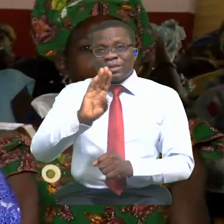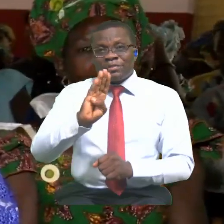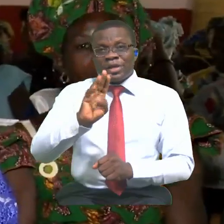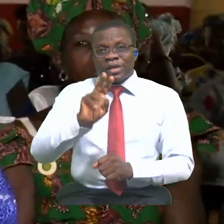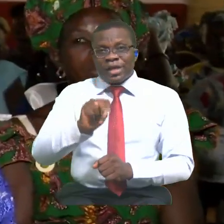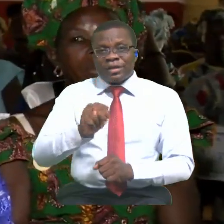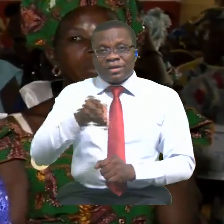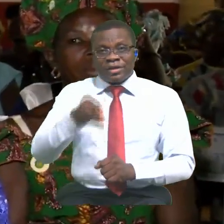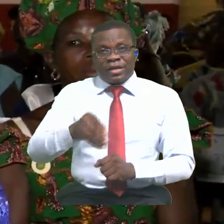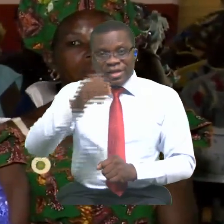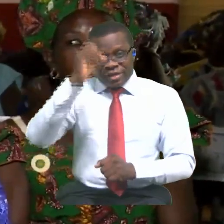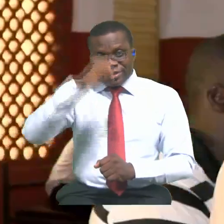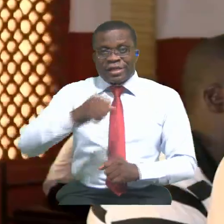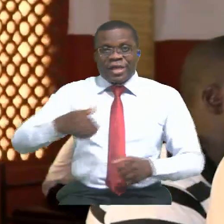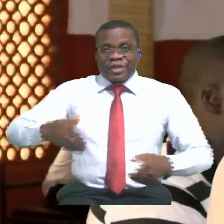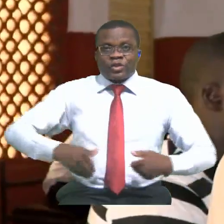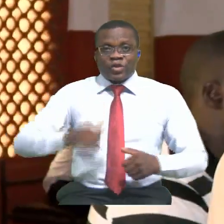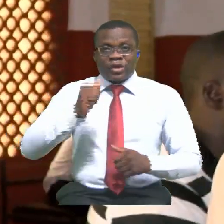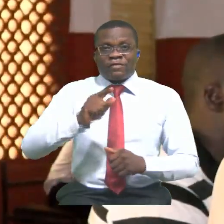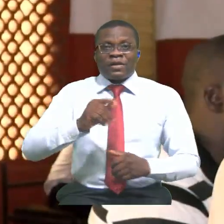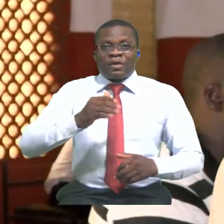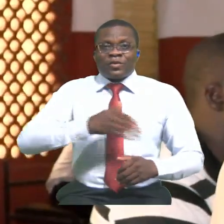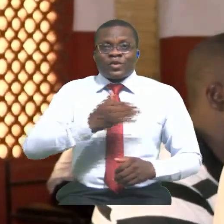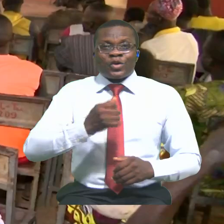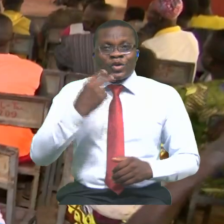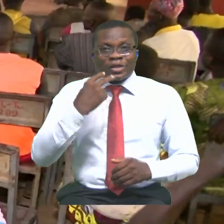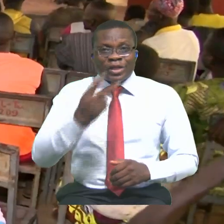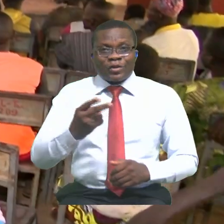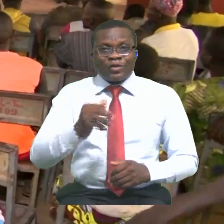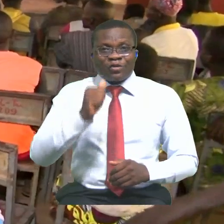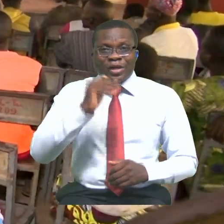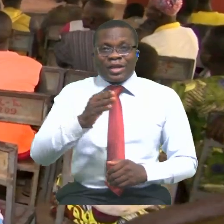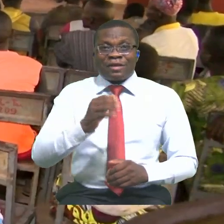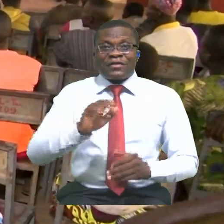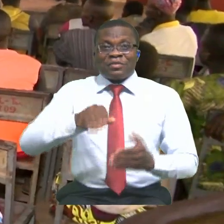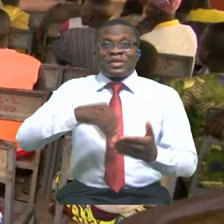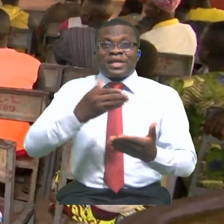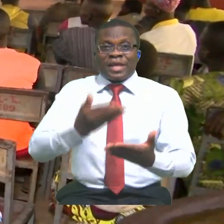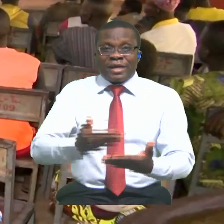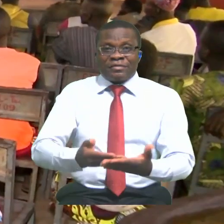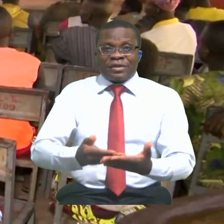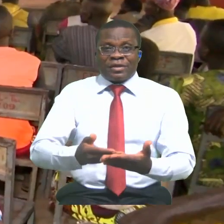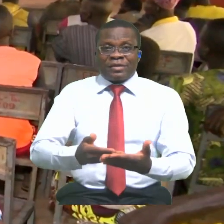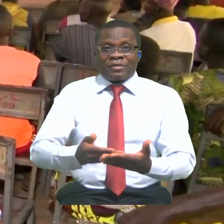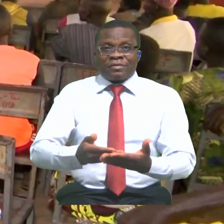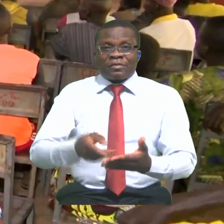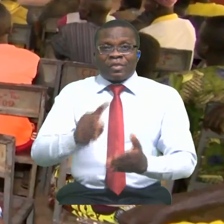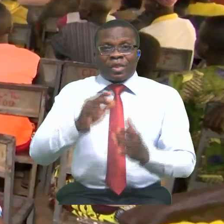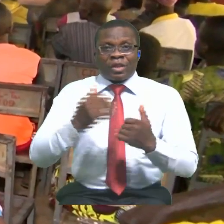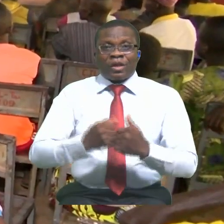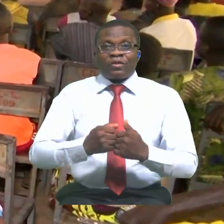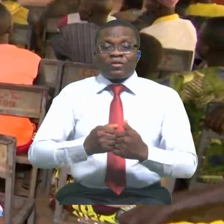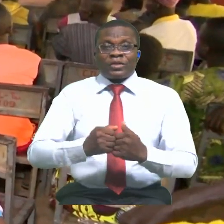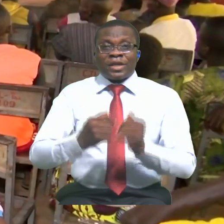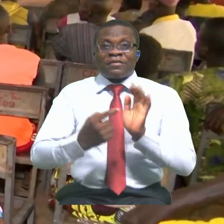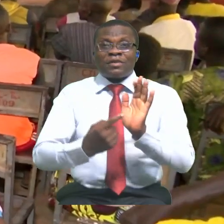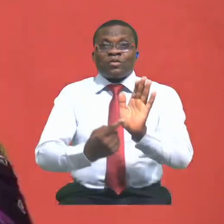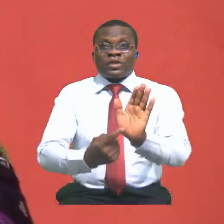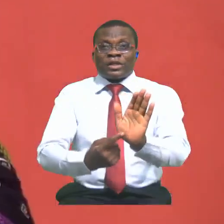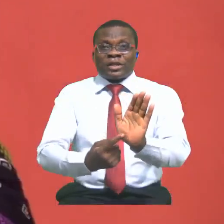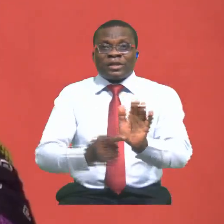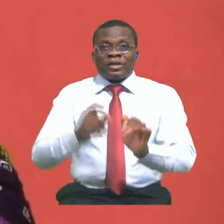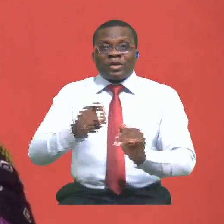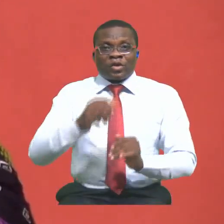sages, jeunes et femmes sont ravis de voir enfin la brave et battante femme politique. Vous avez montré que